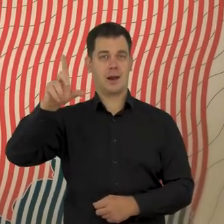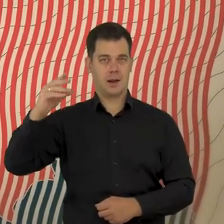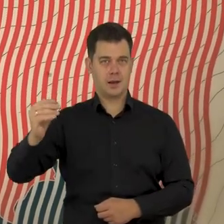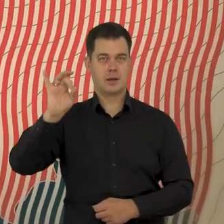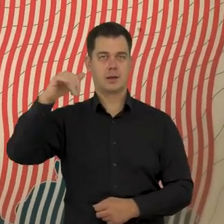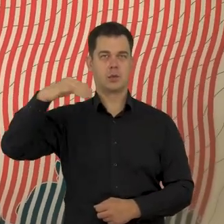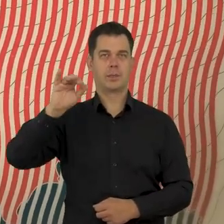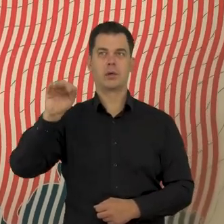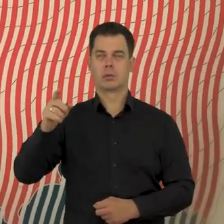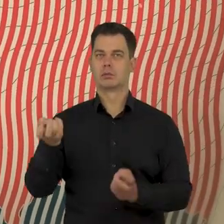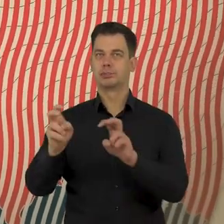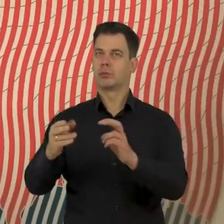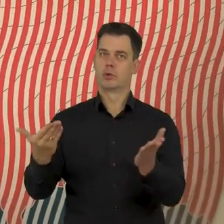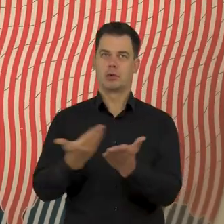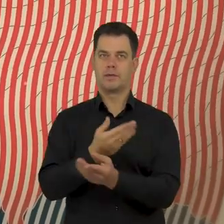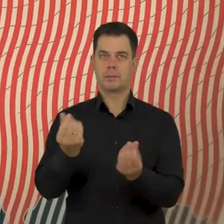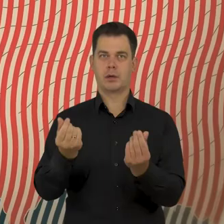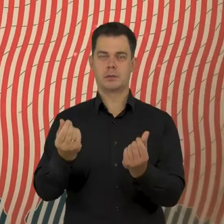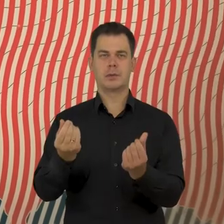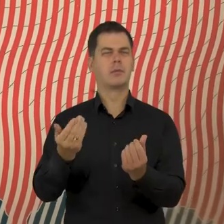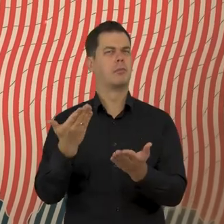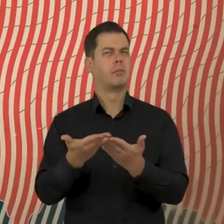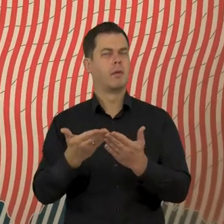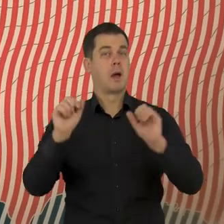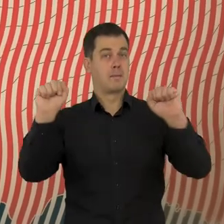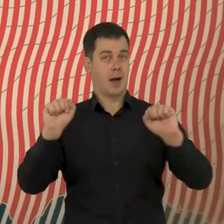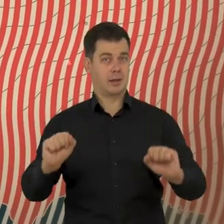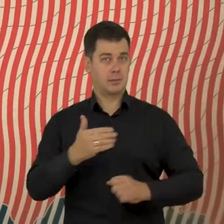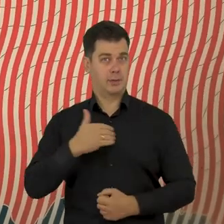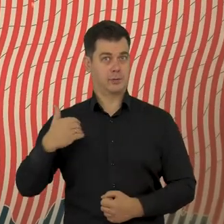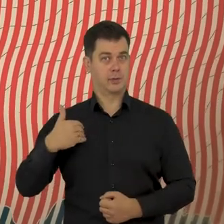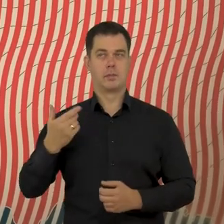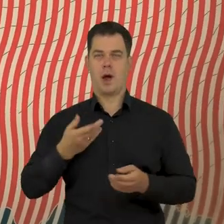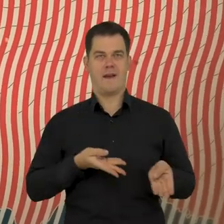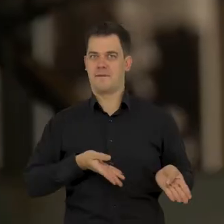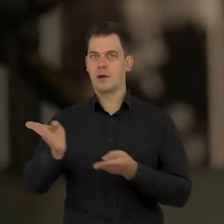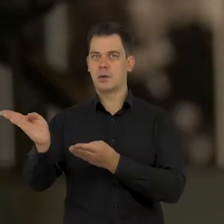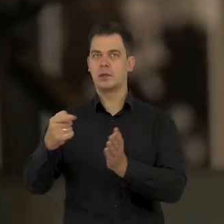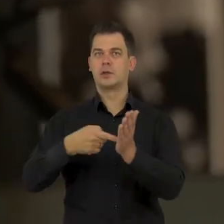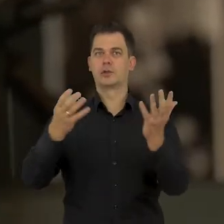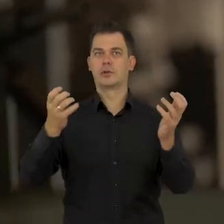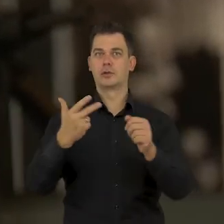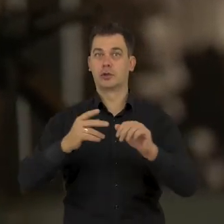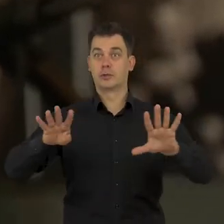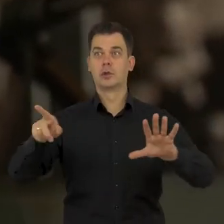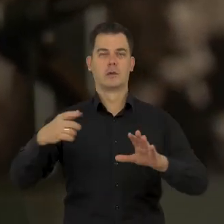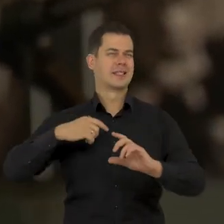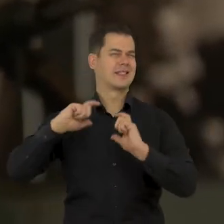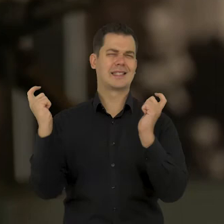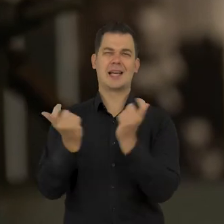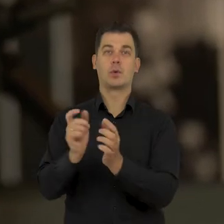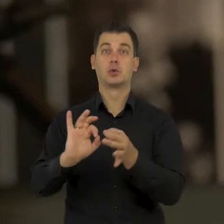stworzyć nowy pieniądz. Dlaczego? Dlatego, że Bank Polski, który był ewakuowany we wrześniu 1939 roku, wywiózł ze sobą nie tylko